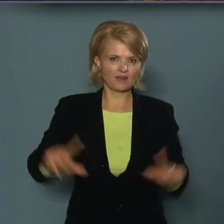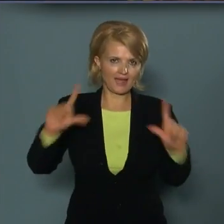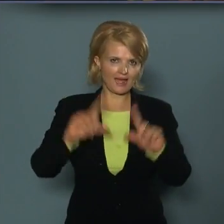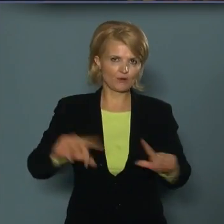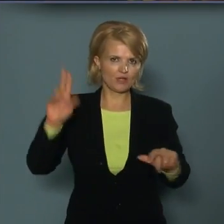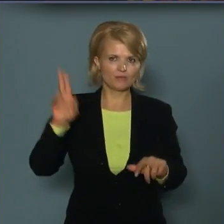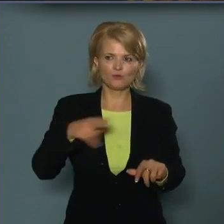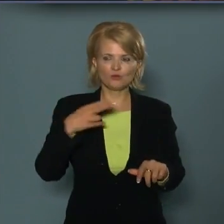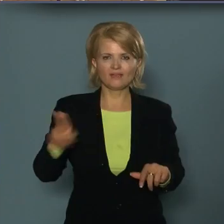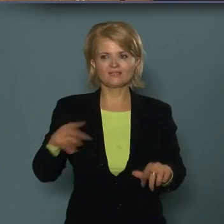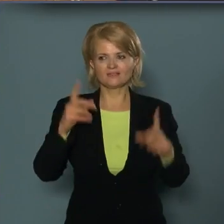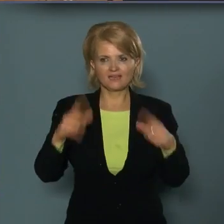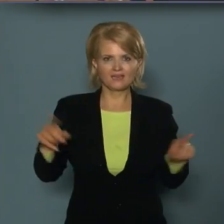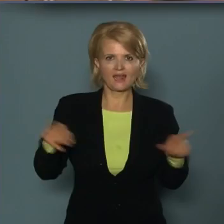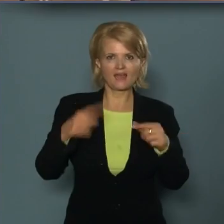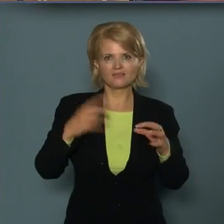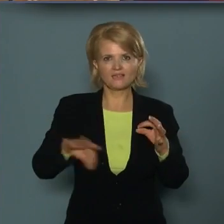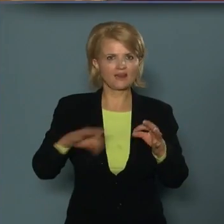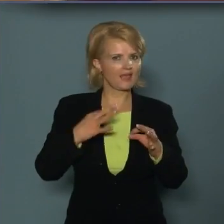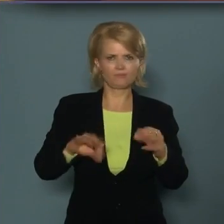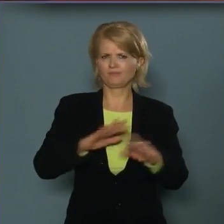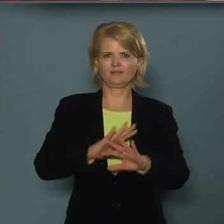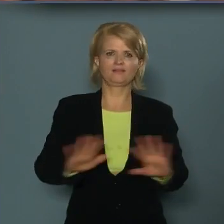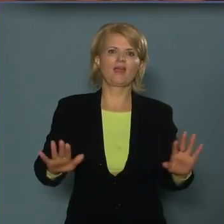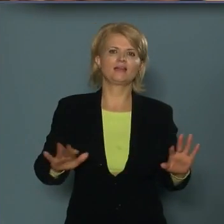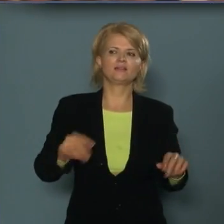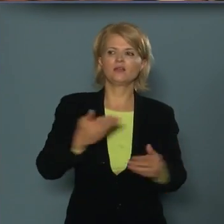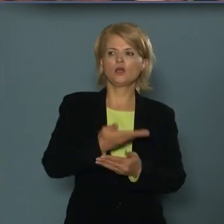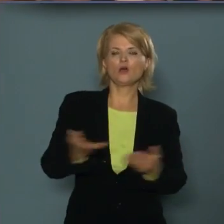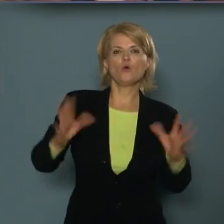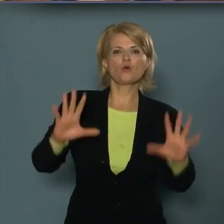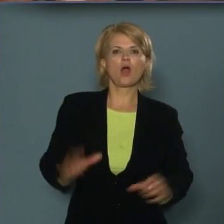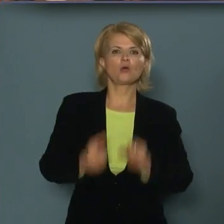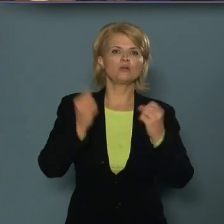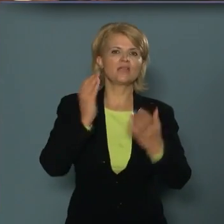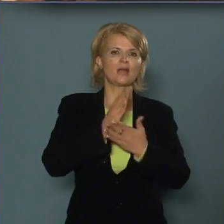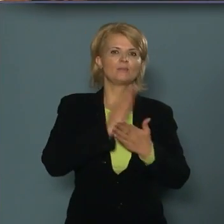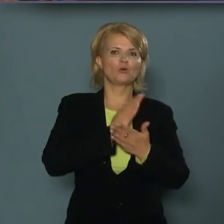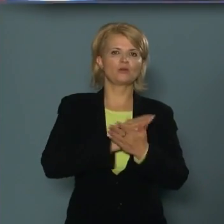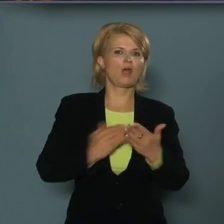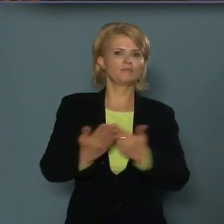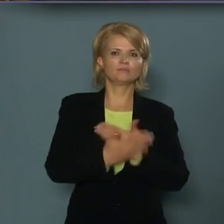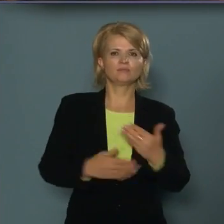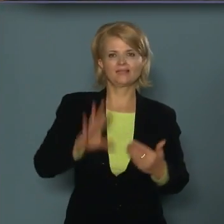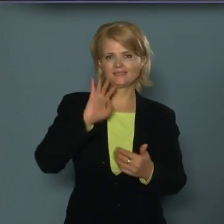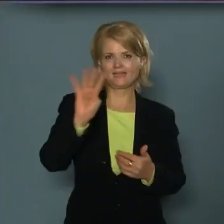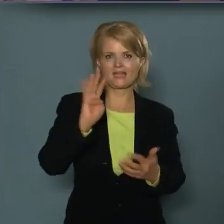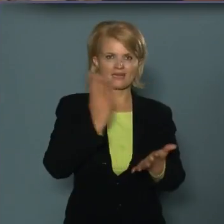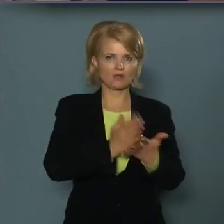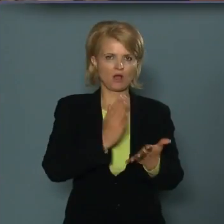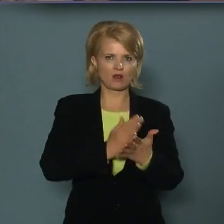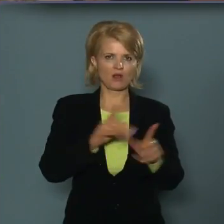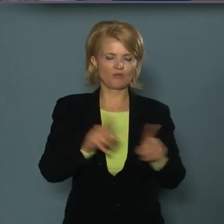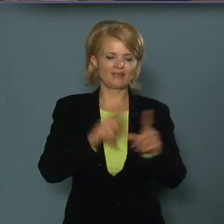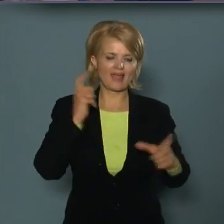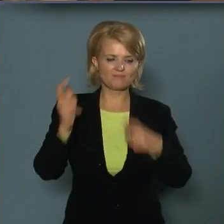akik művészkednek, énekelnek, zenélnek, ők alkotják a programnak a gerincét. Ez a 4. alkalom, hogy